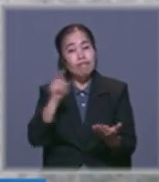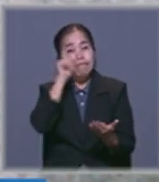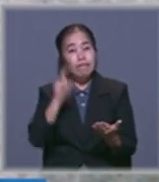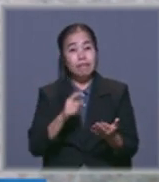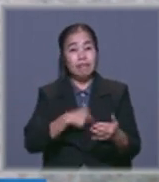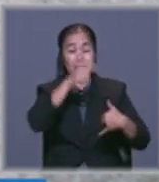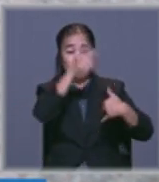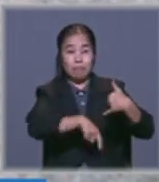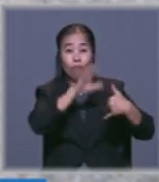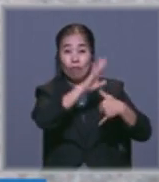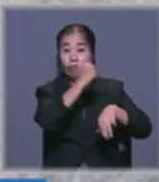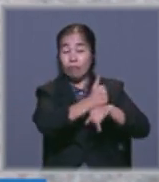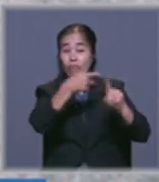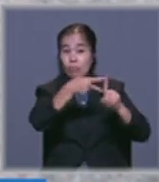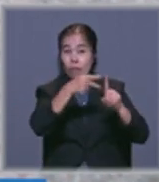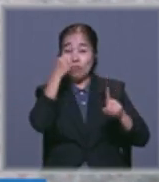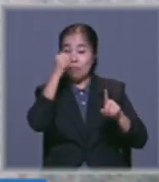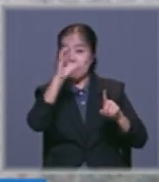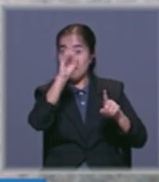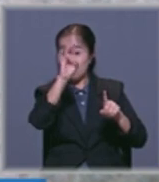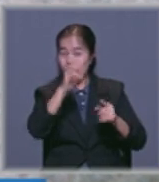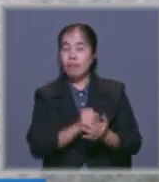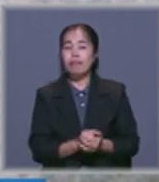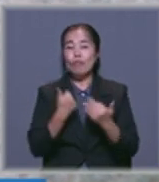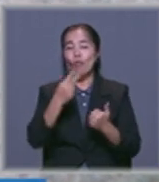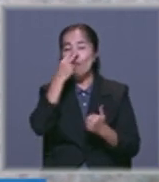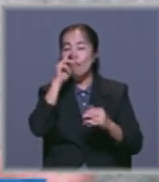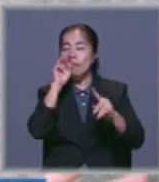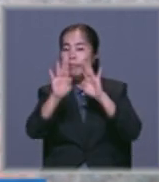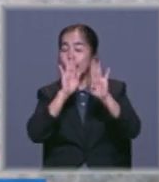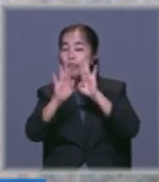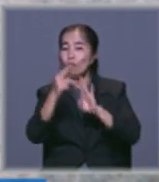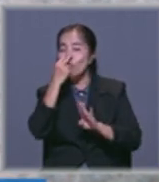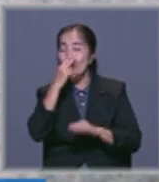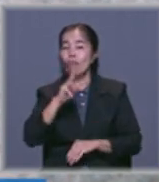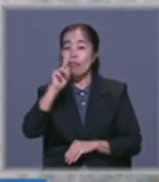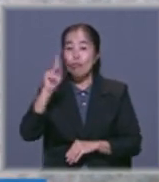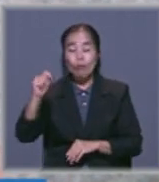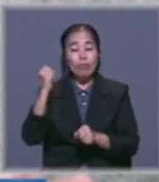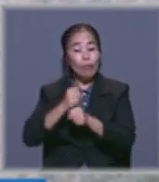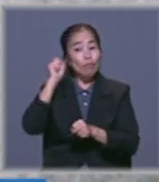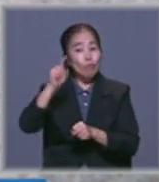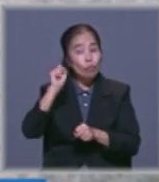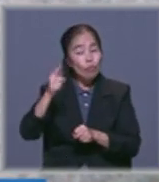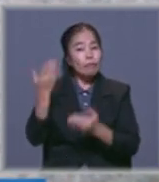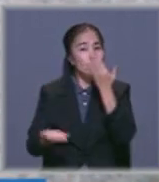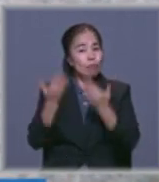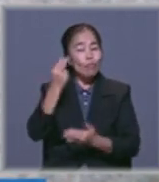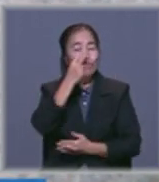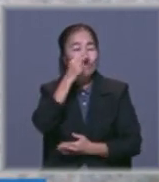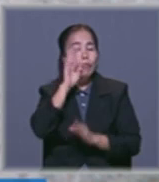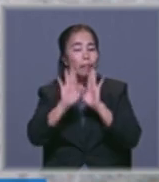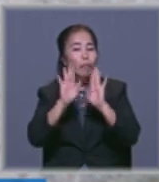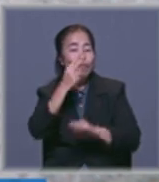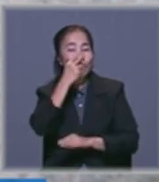รนี่57วันนะครับในชั้นกกต.นะครับลองดูลองเทียบเคียงกับคดีหรือดูว่ากกต.จะเร่งตามเหมือนที่คดีคุณธนาธรโดนไหม